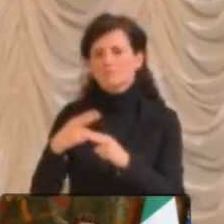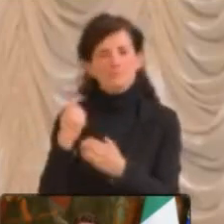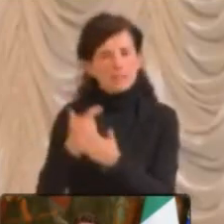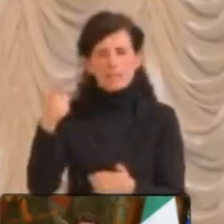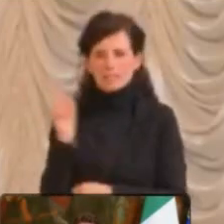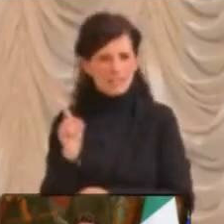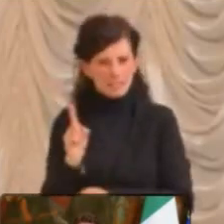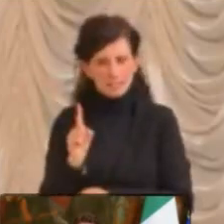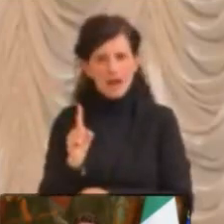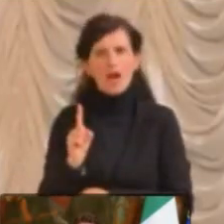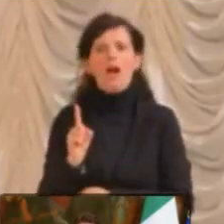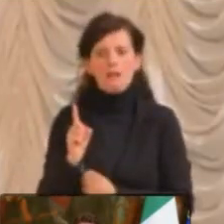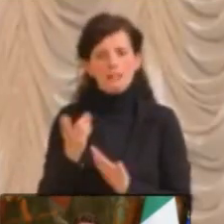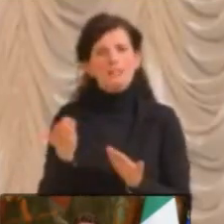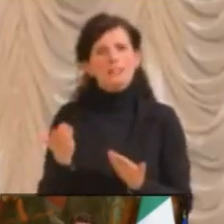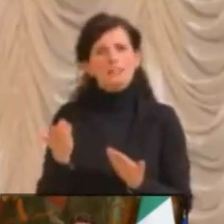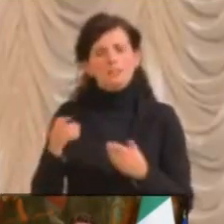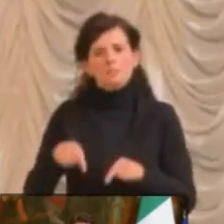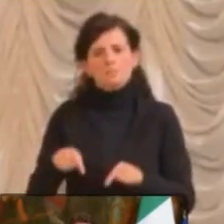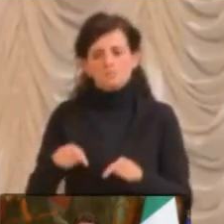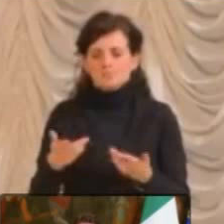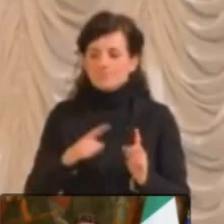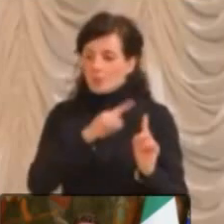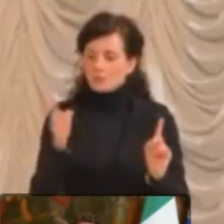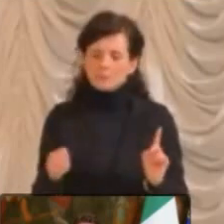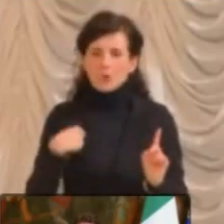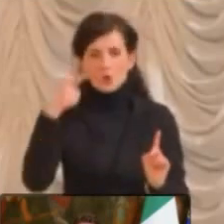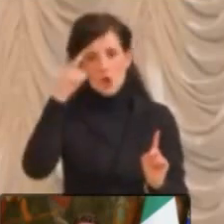una misura che allo stato, diciamo, non sappiamo ancora, è ancora troppo presto.